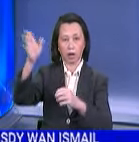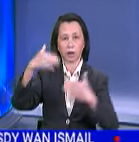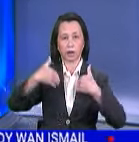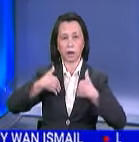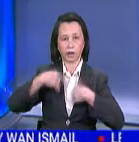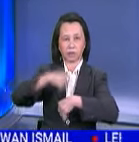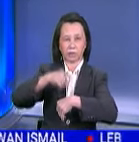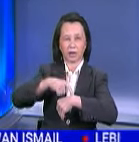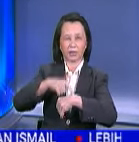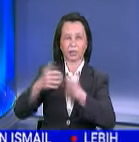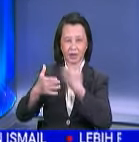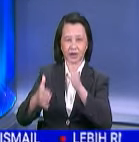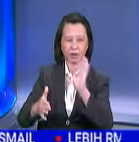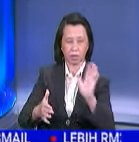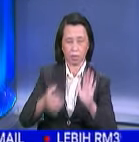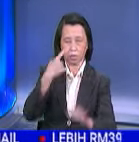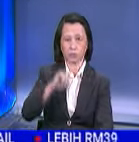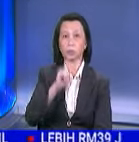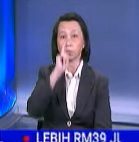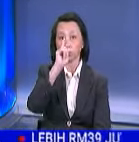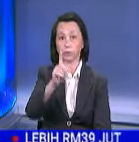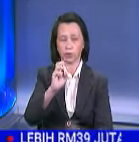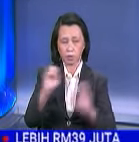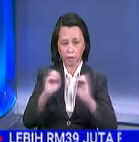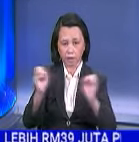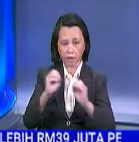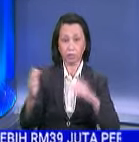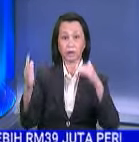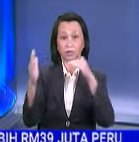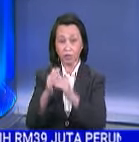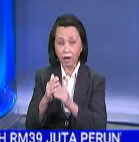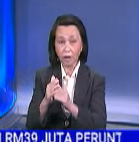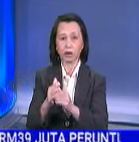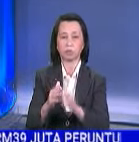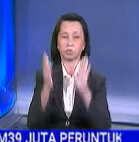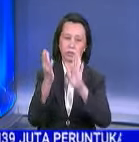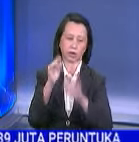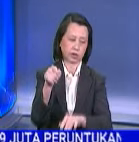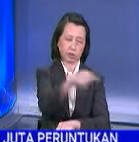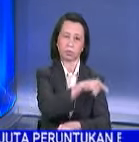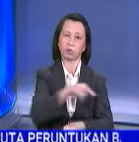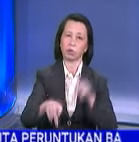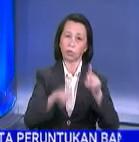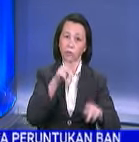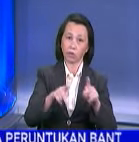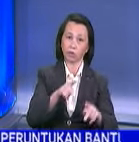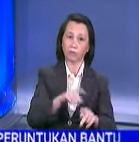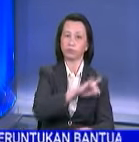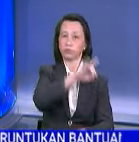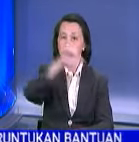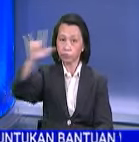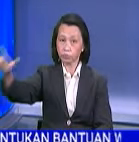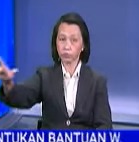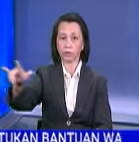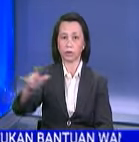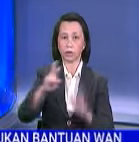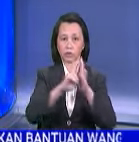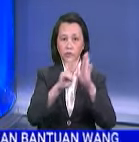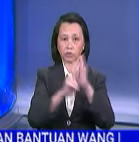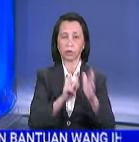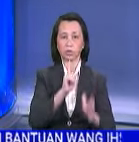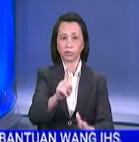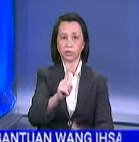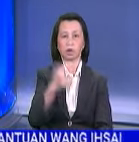diadakan dalam masa terdekat bagi memastikan tiada sekatan dikenakan terhadap jemaah haji negara menunaikan rukun